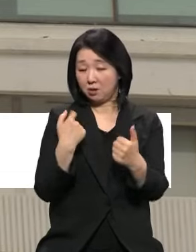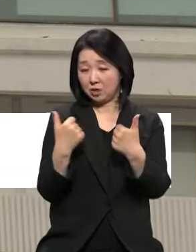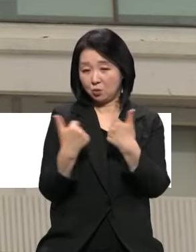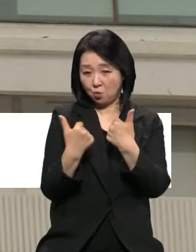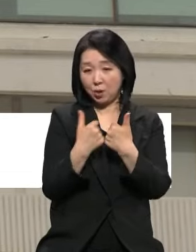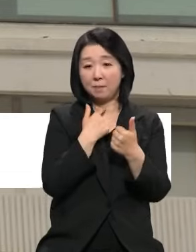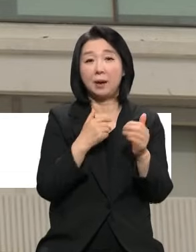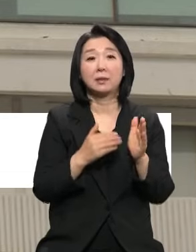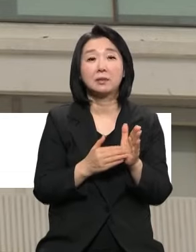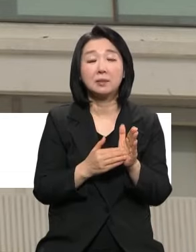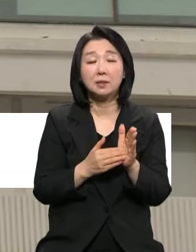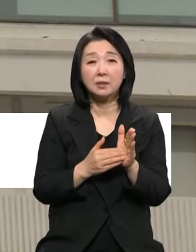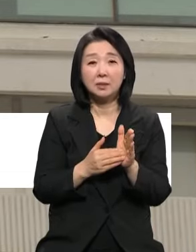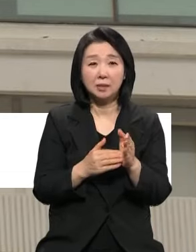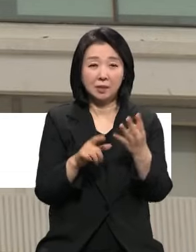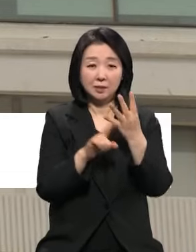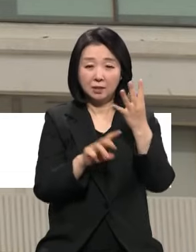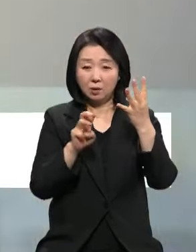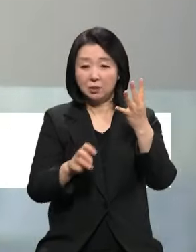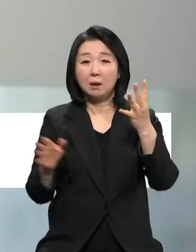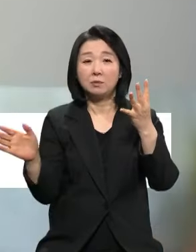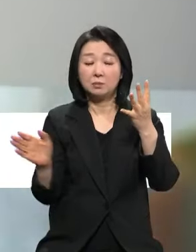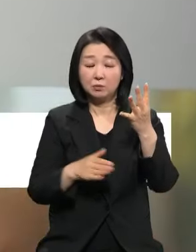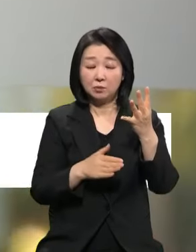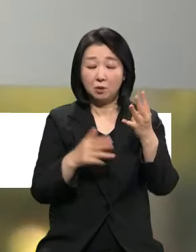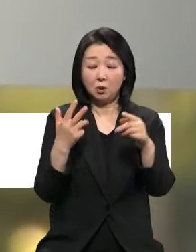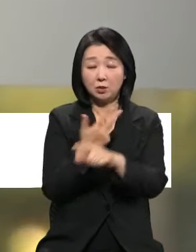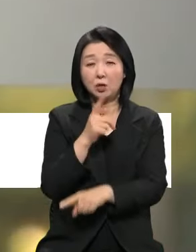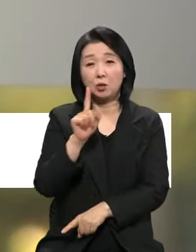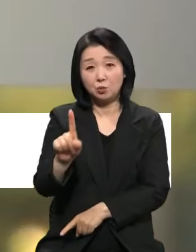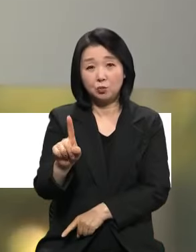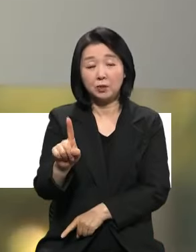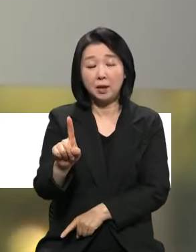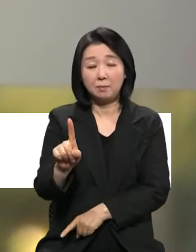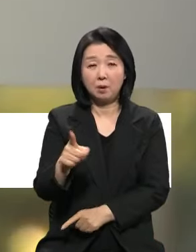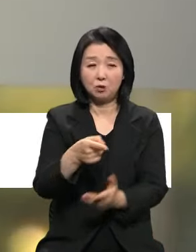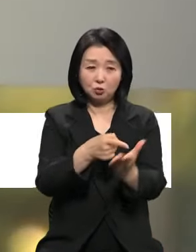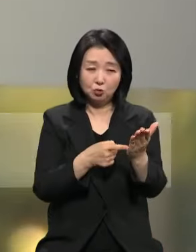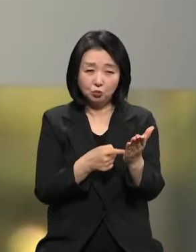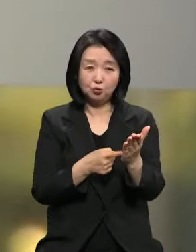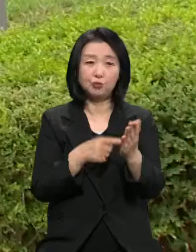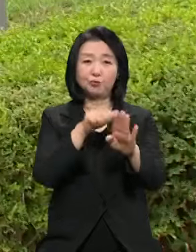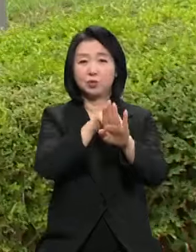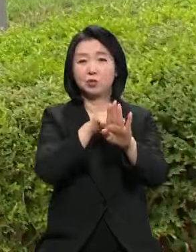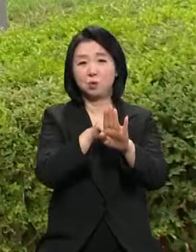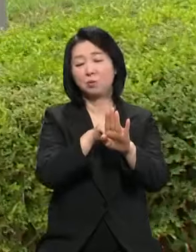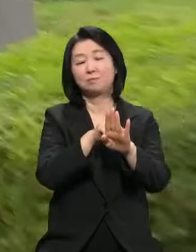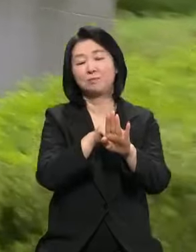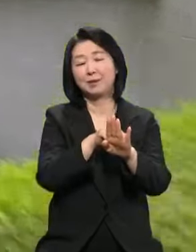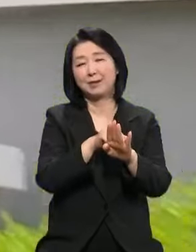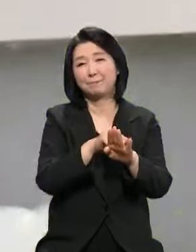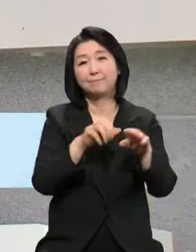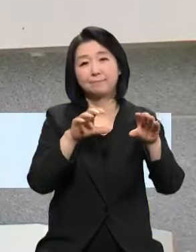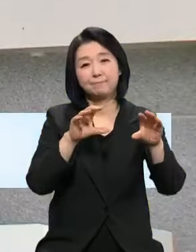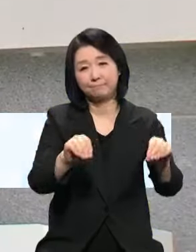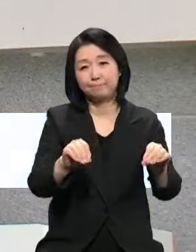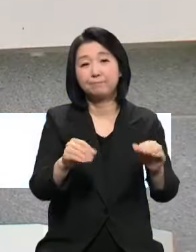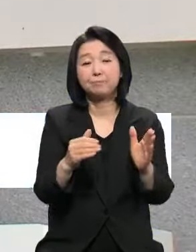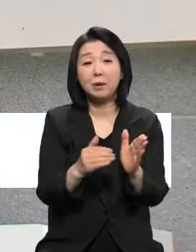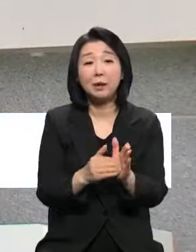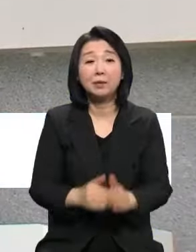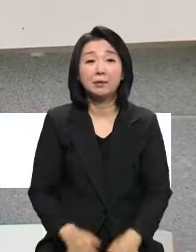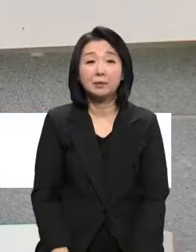를 이달 30일부터 주회 외래와 수술 등을 멈추기로 했습니다 서울 아산병원 등에서